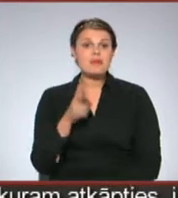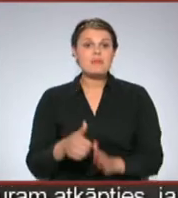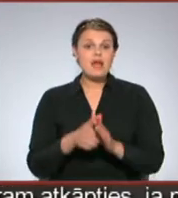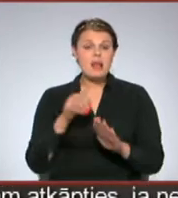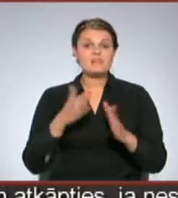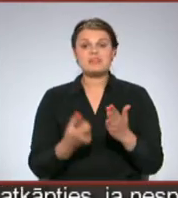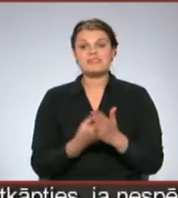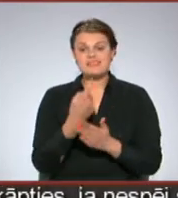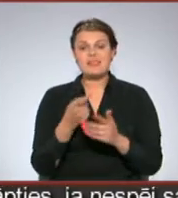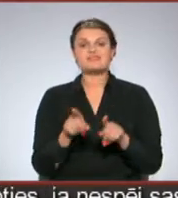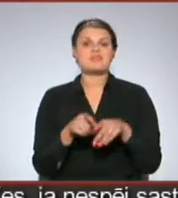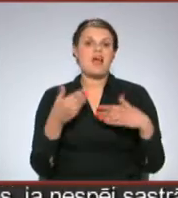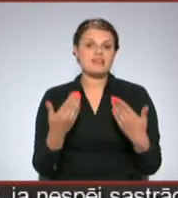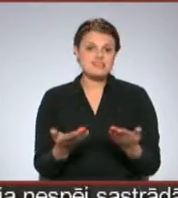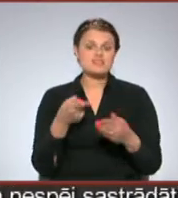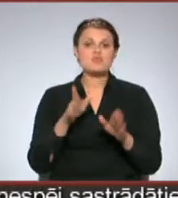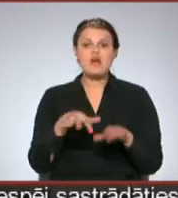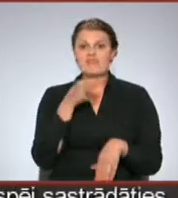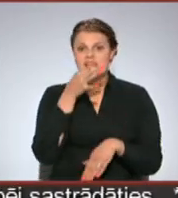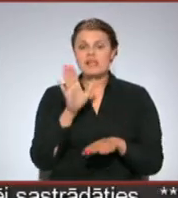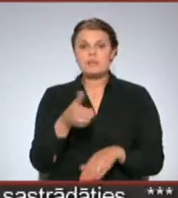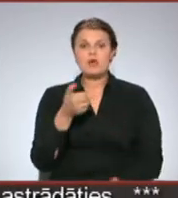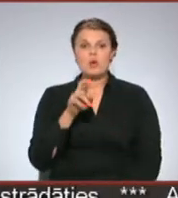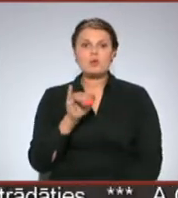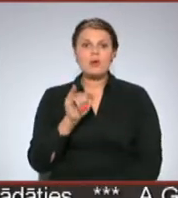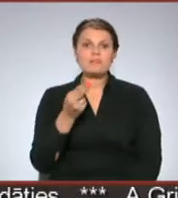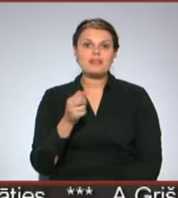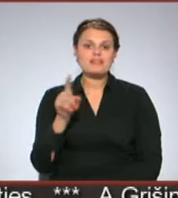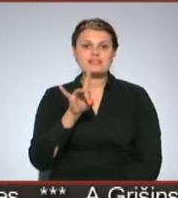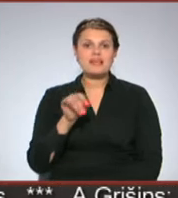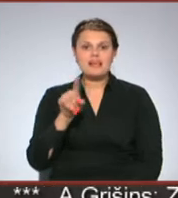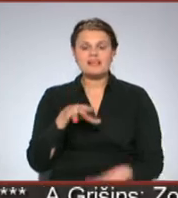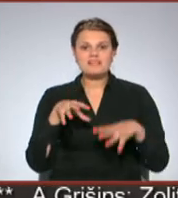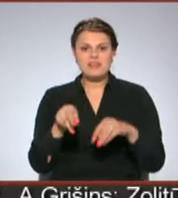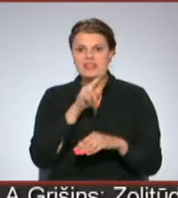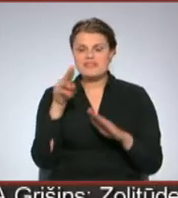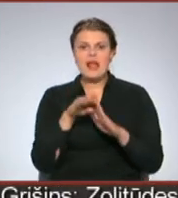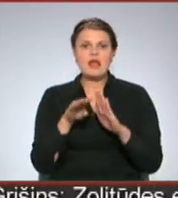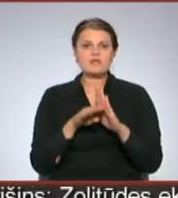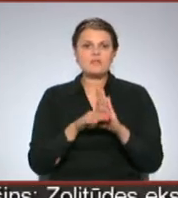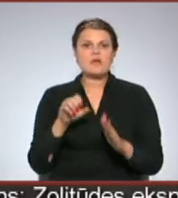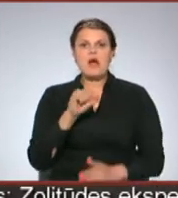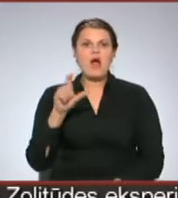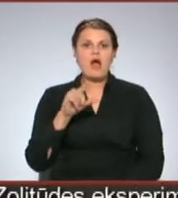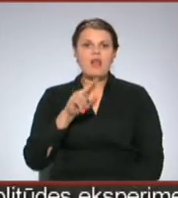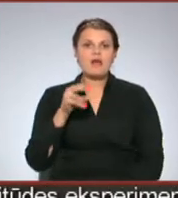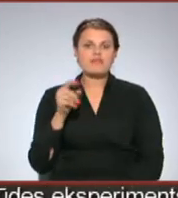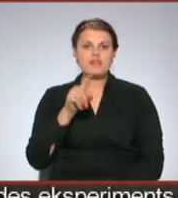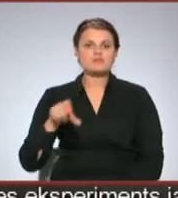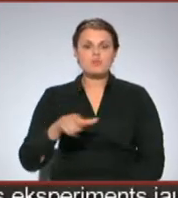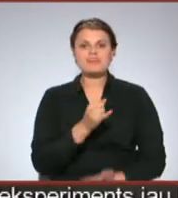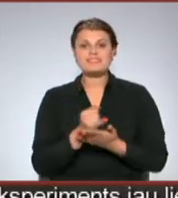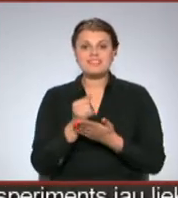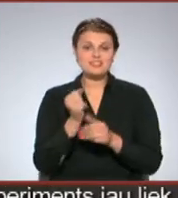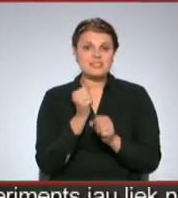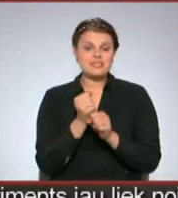Gribējām kā labāk, bet iznāca kā iznāca. To var teikt par Grobiņas Hess veiktajiem nesankcionētajiem Alans upes tīrīšanas darbiem, ko pērnā gada